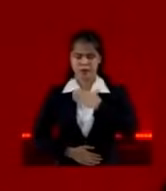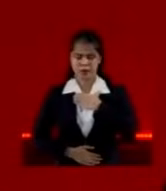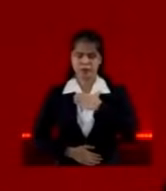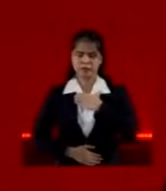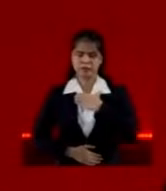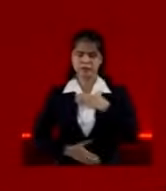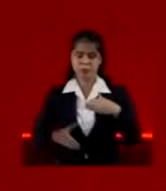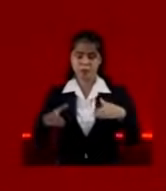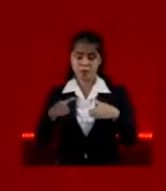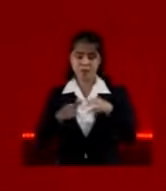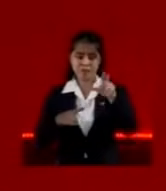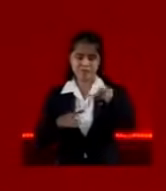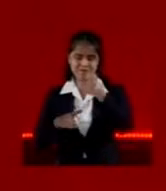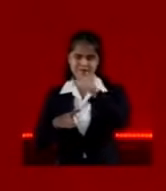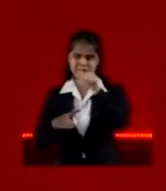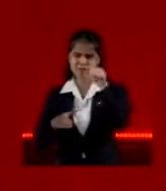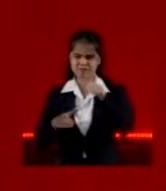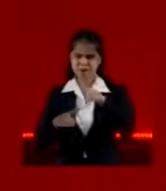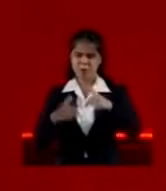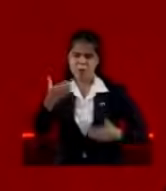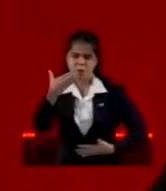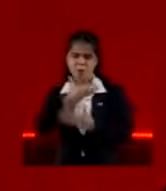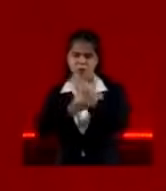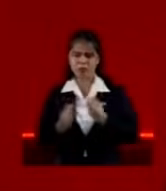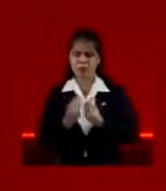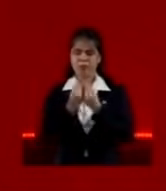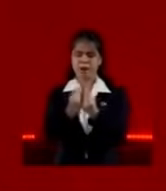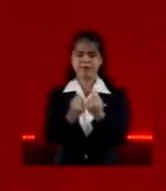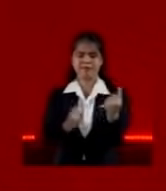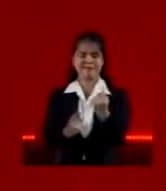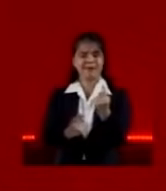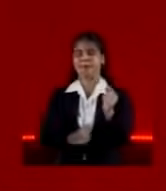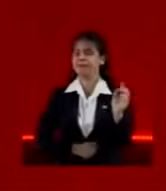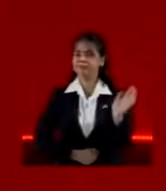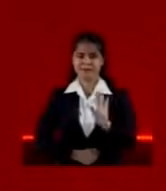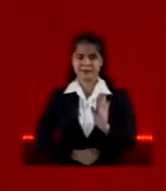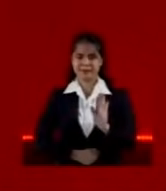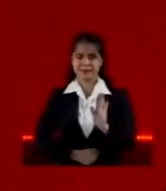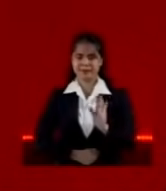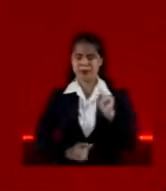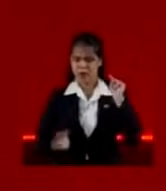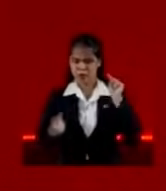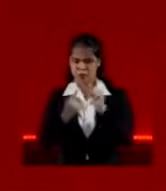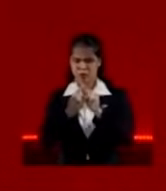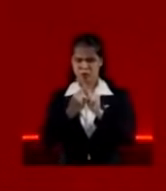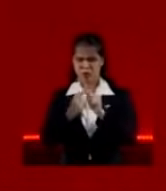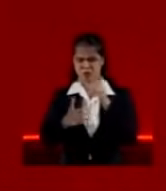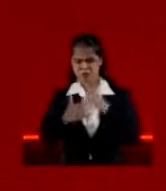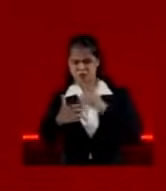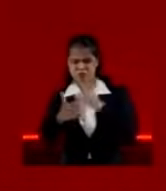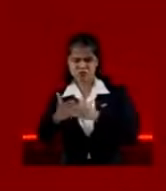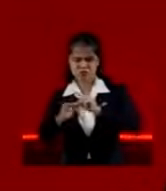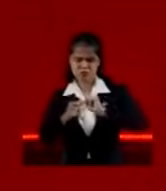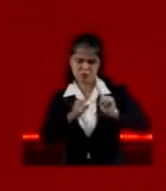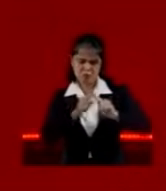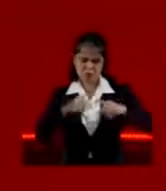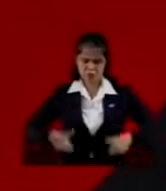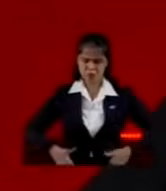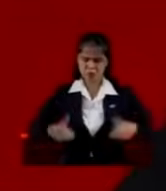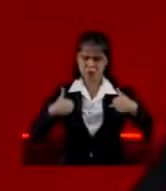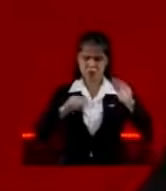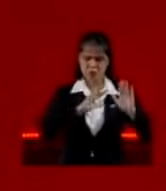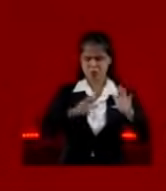แล้วก็การส่งออกมันก็ไม่เกิดขึ้นละทุกคนปิดประเทศหมดทุกคนมีแนวทาง protectionist ประเทศไทยผลิตอะ